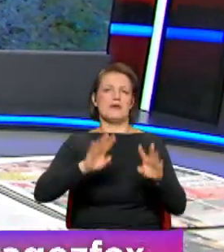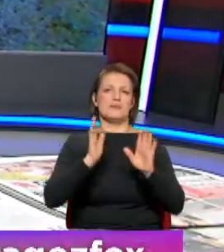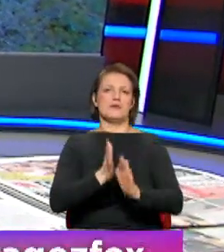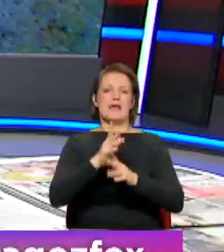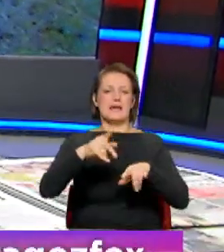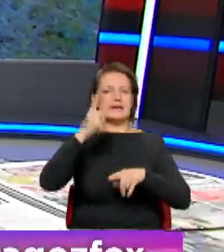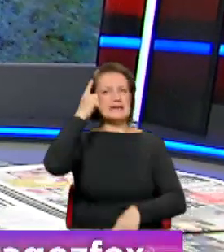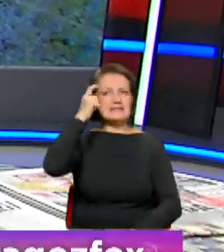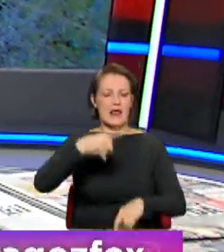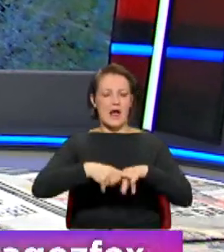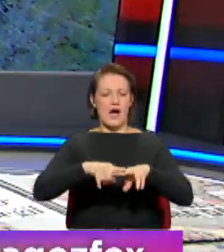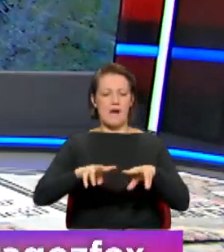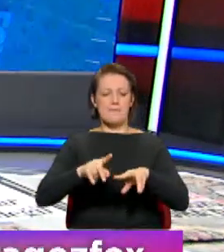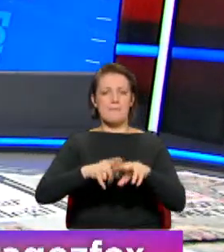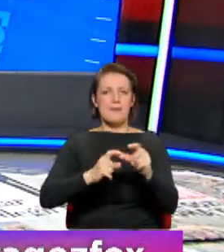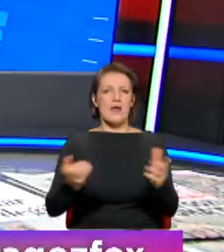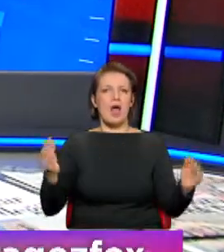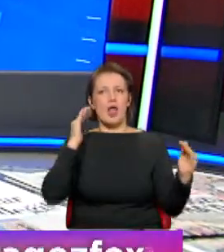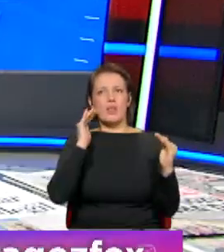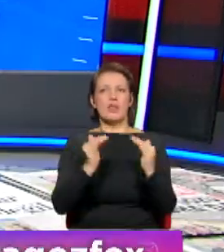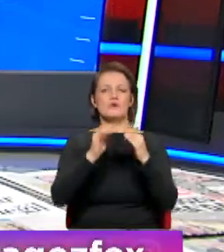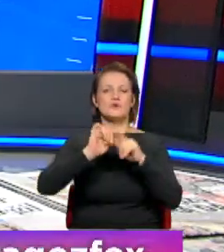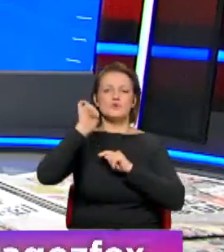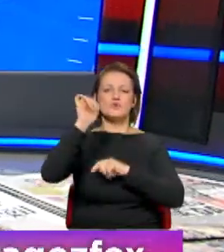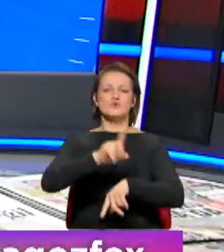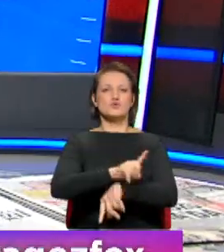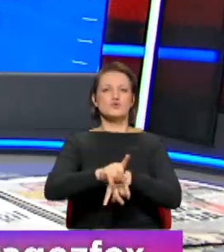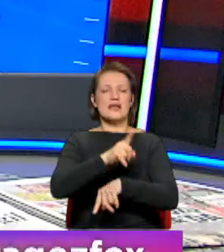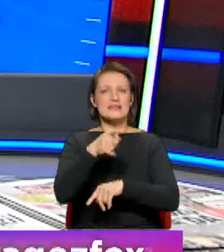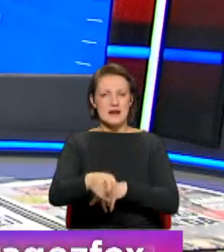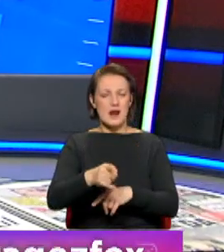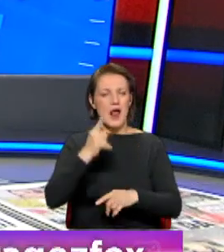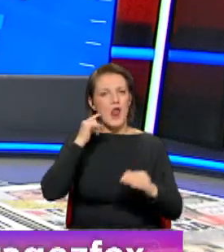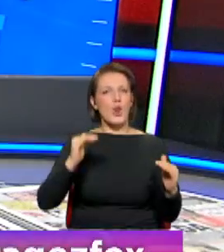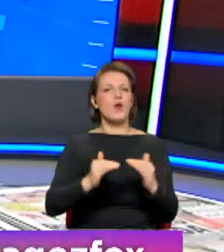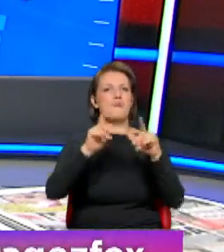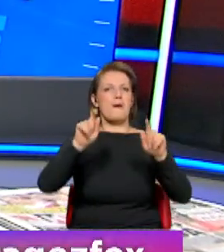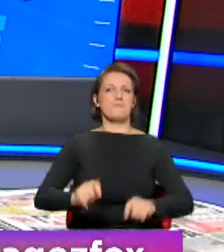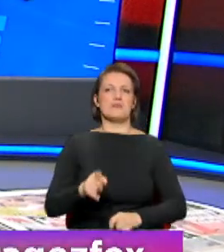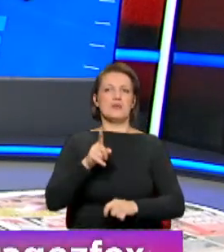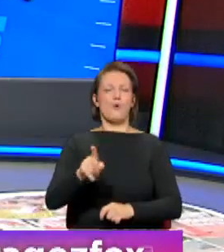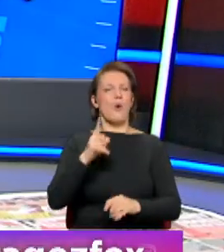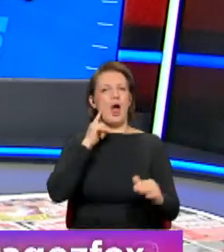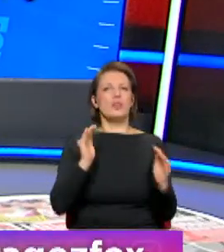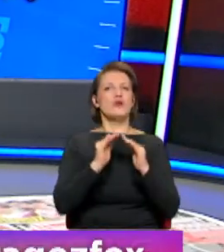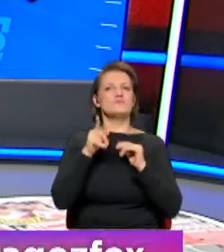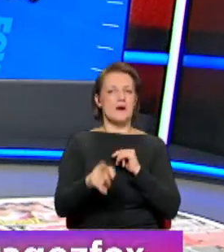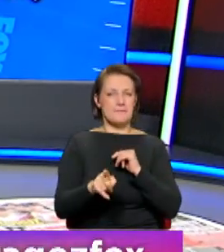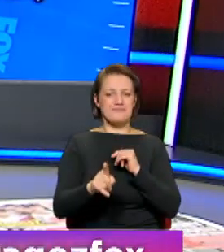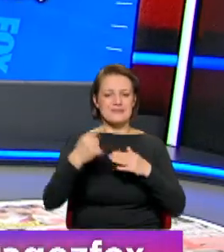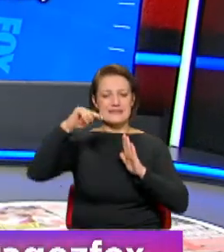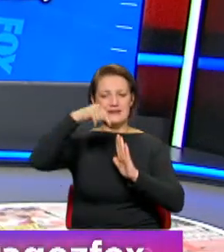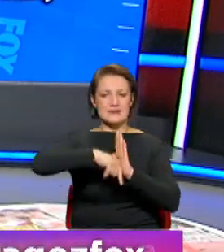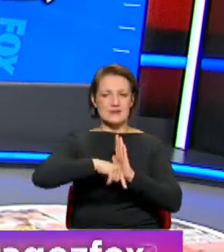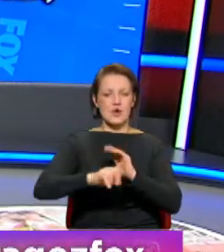İsrail ve Hamas anlaştı. Uzun süredir de beklenen bir ateşkes anlaşmasıydı. Peki o anlaşma, o anlaşmanın